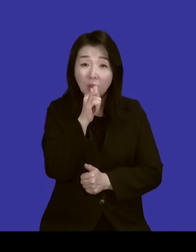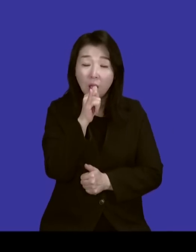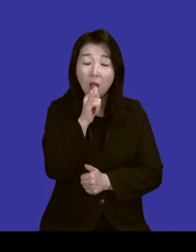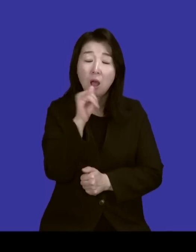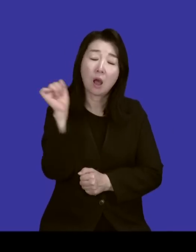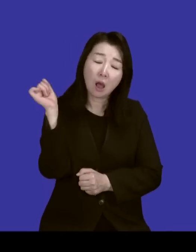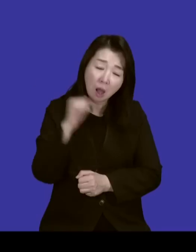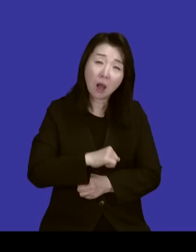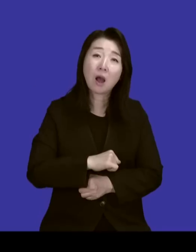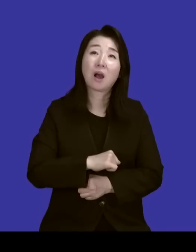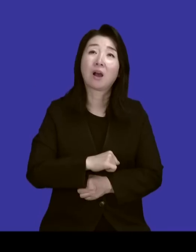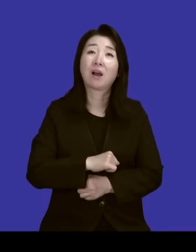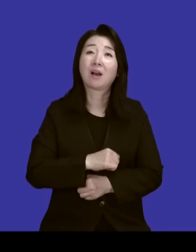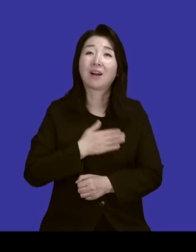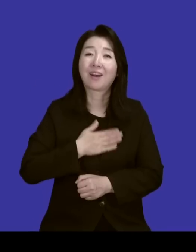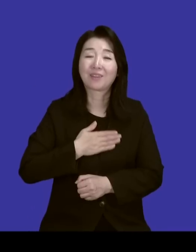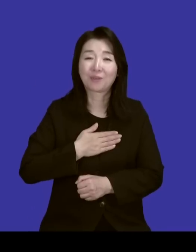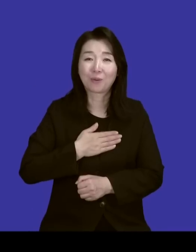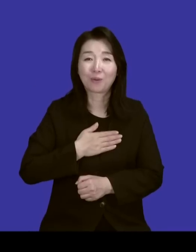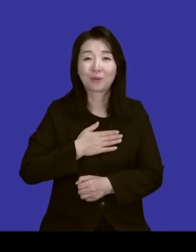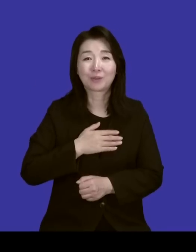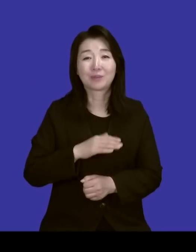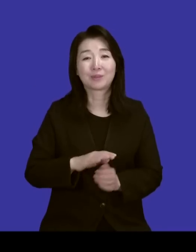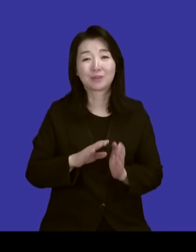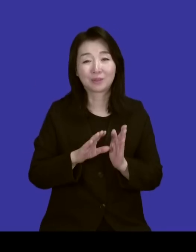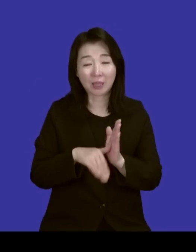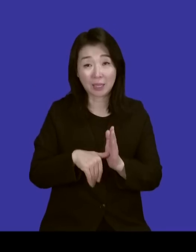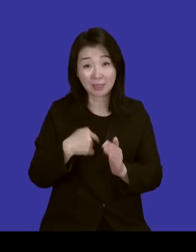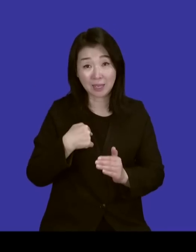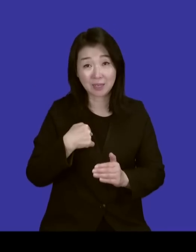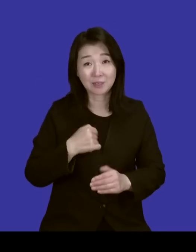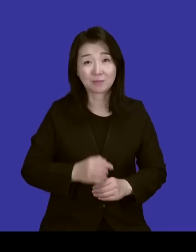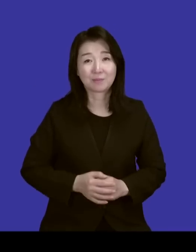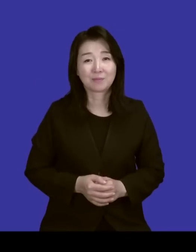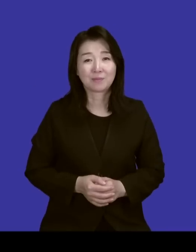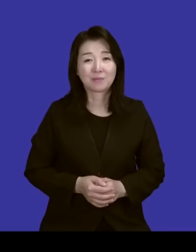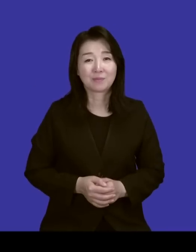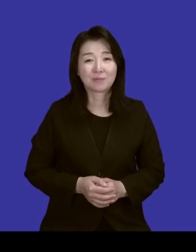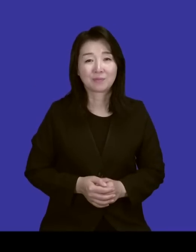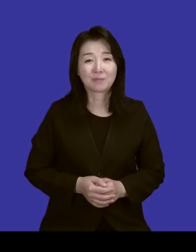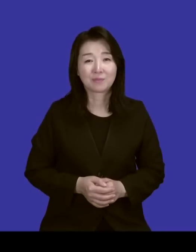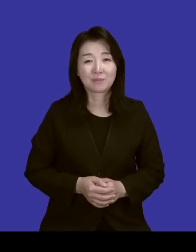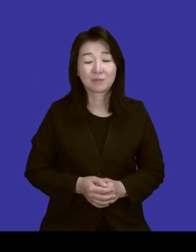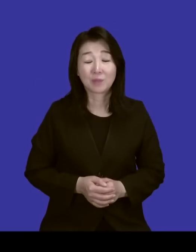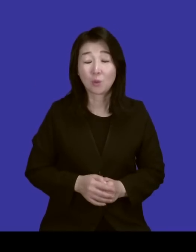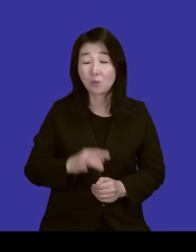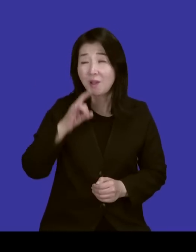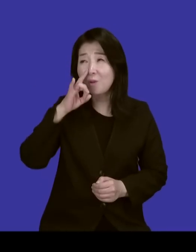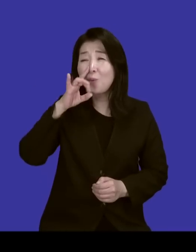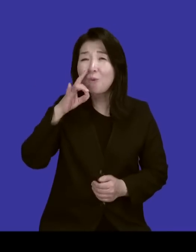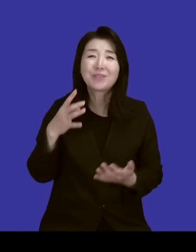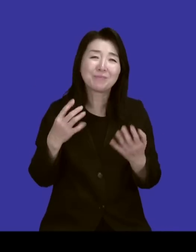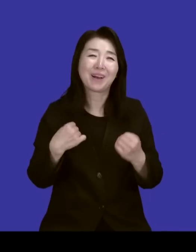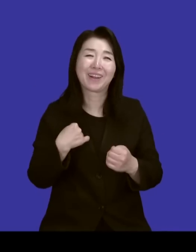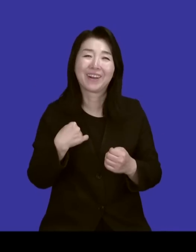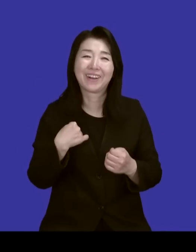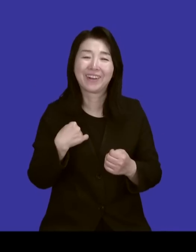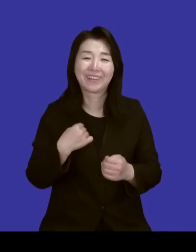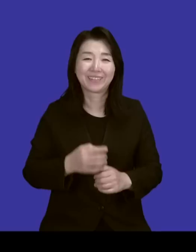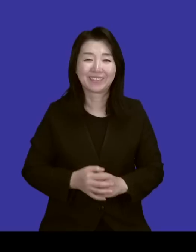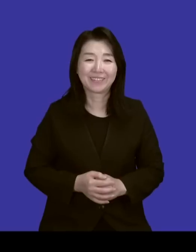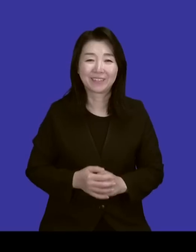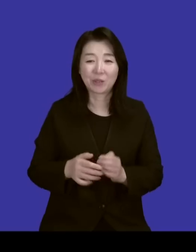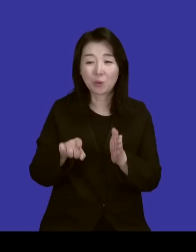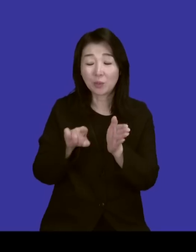있구나. 그래서 제가 그때 저는 그런 실용적 관심, 호기심이 많아요. 그래서 네.